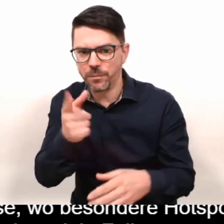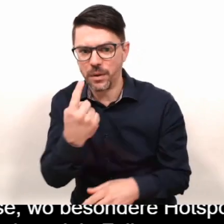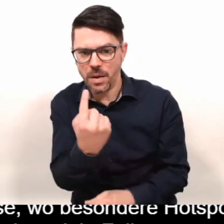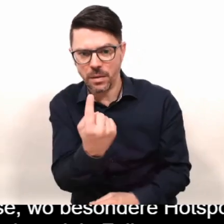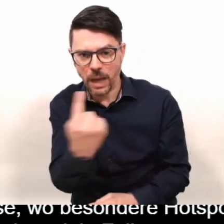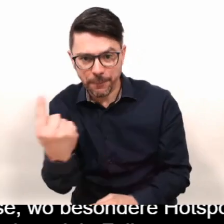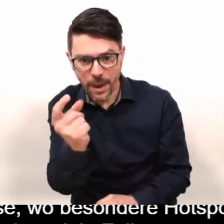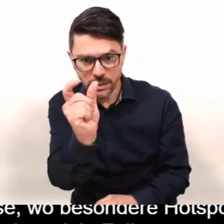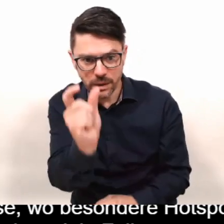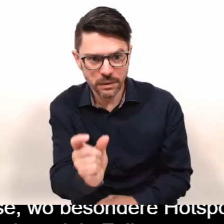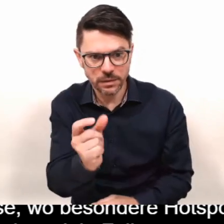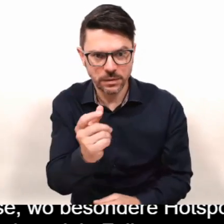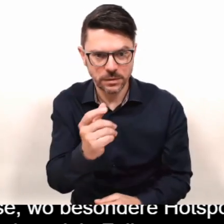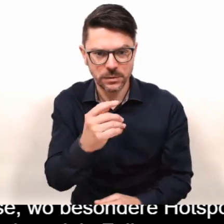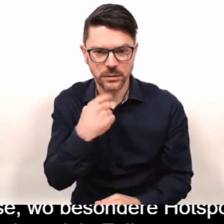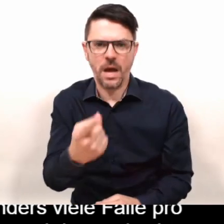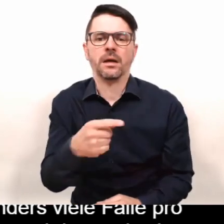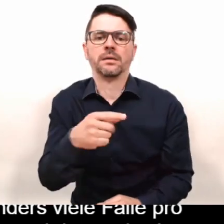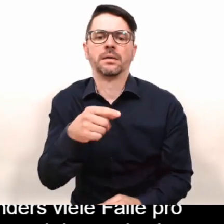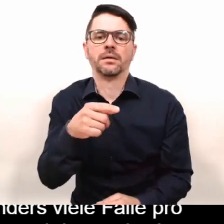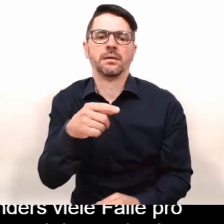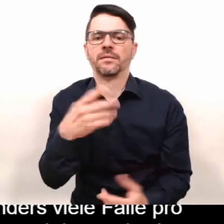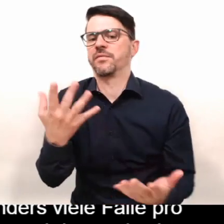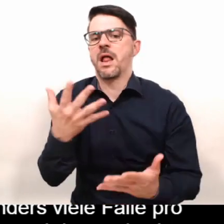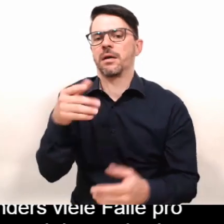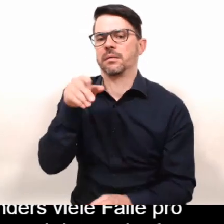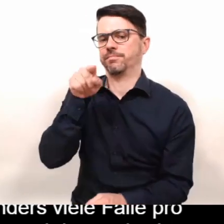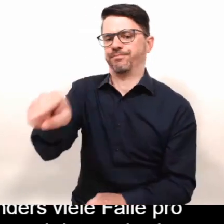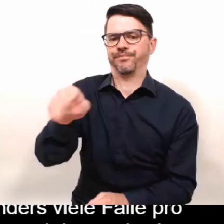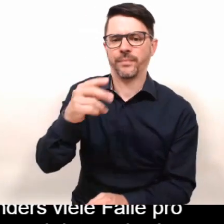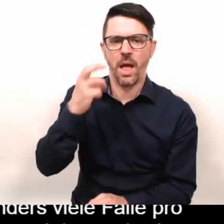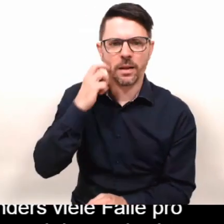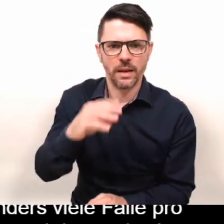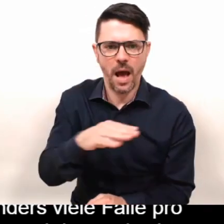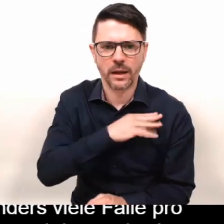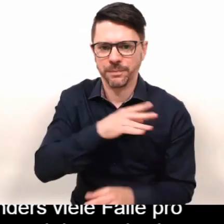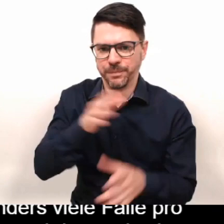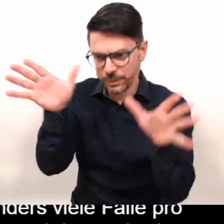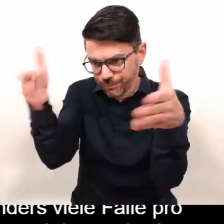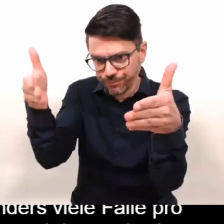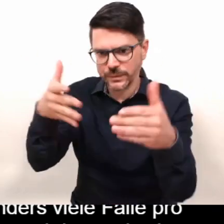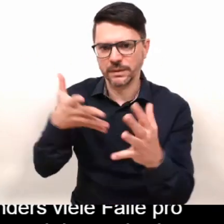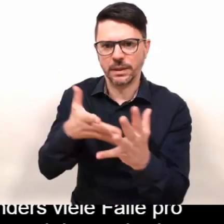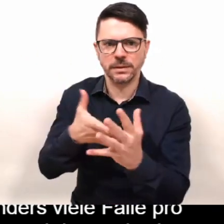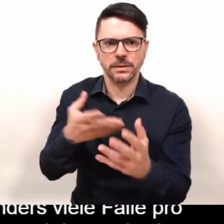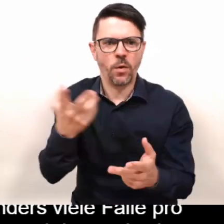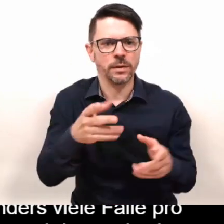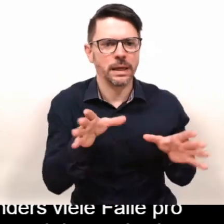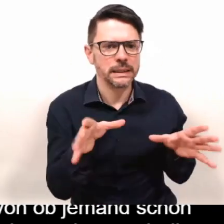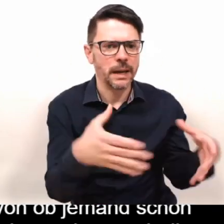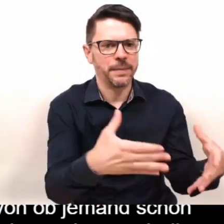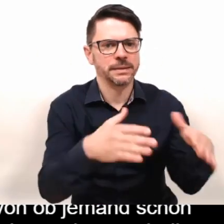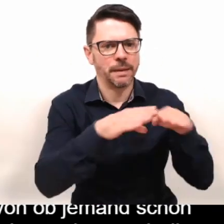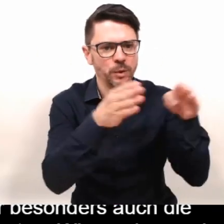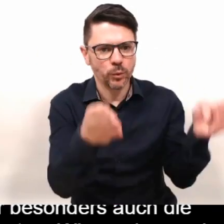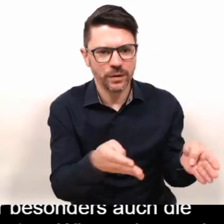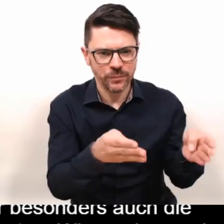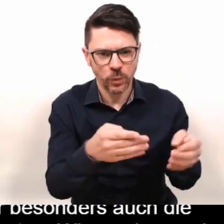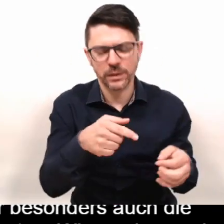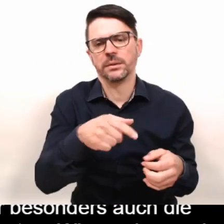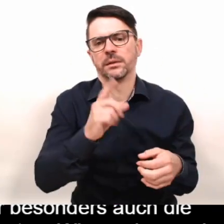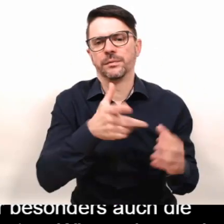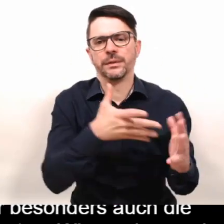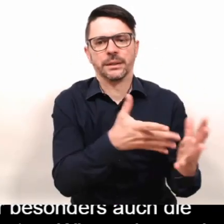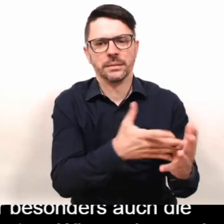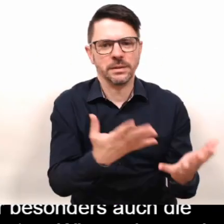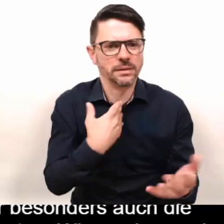und da werden es in den nächsten Tagen auch noch einiges von uns dazu erfahren, nochmal viel stärker auch in die Reihentestungen hineingehen, sei